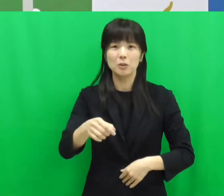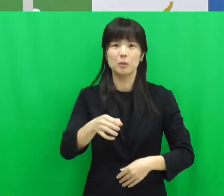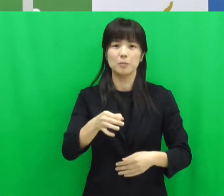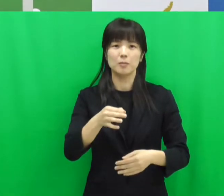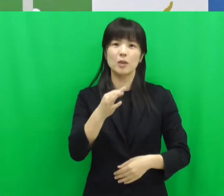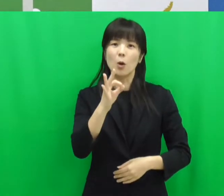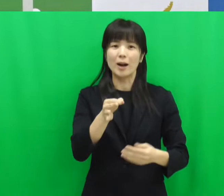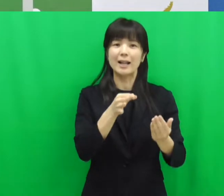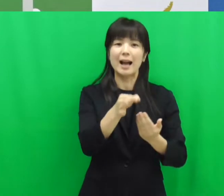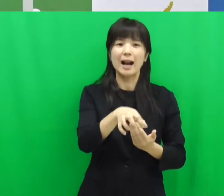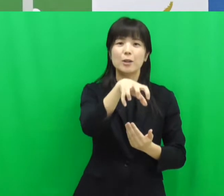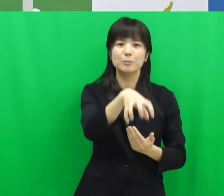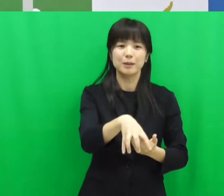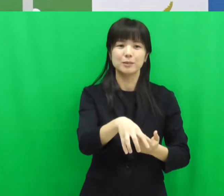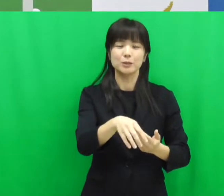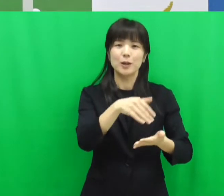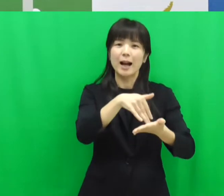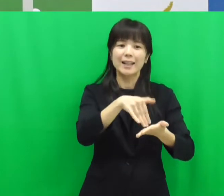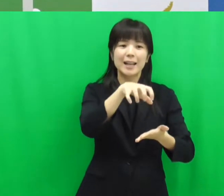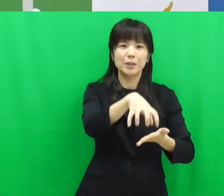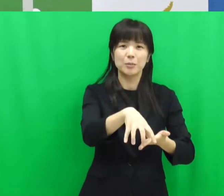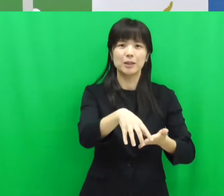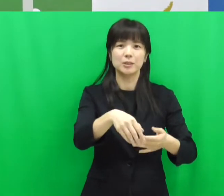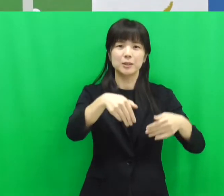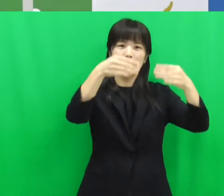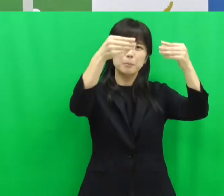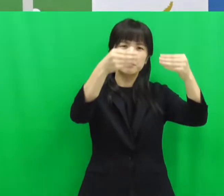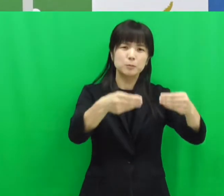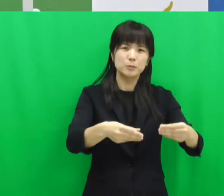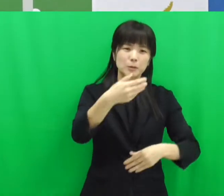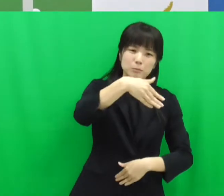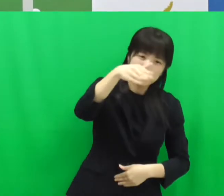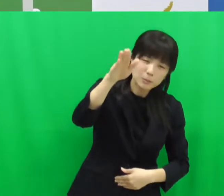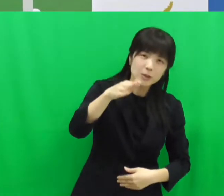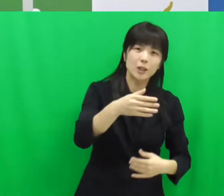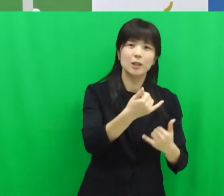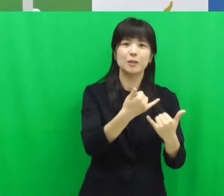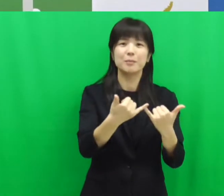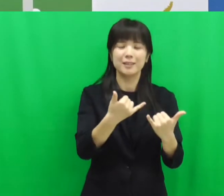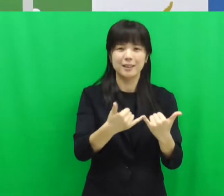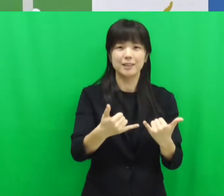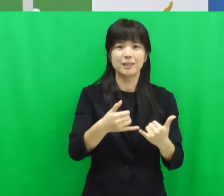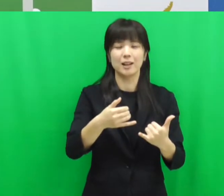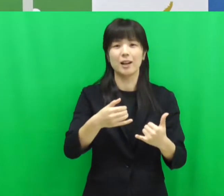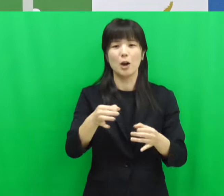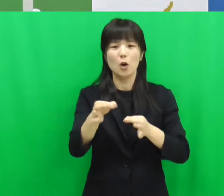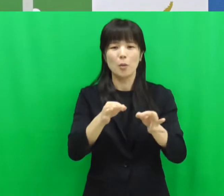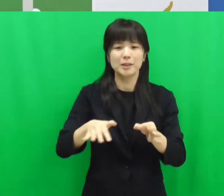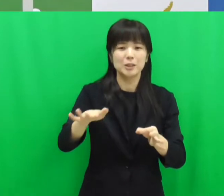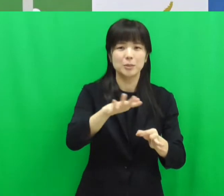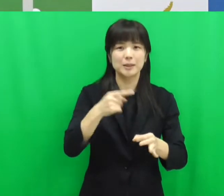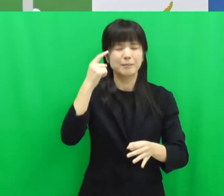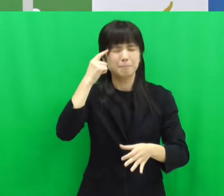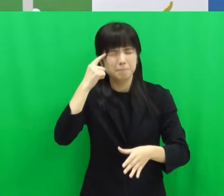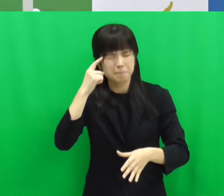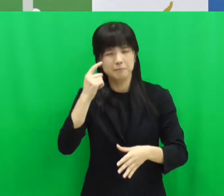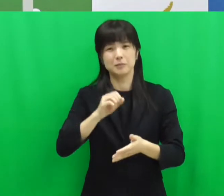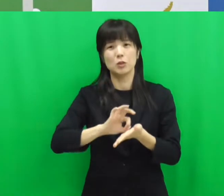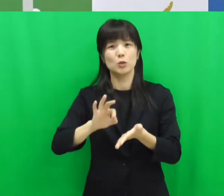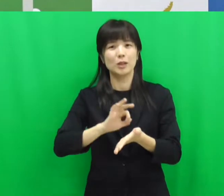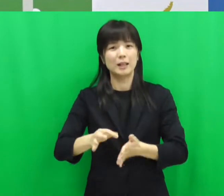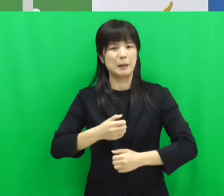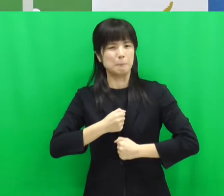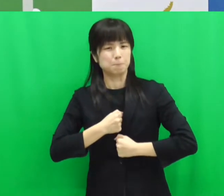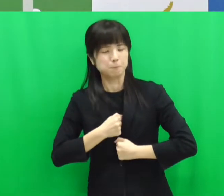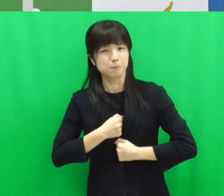があったりですとか、はいはい、まあ、結構飲食店の方々いろいろ気を使っているというのがこの2年半ぐらいなのかな